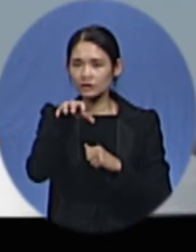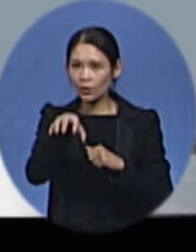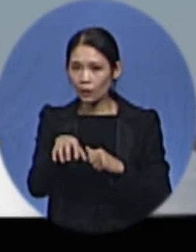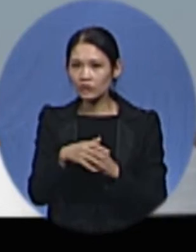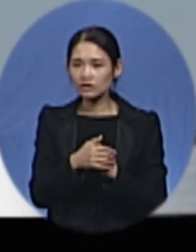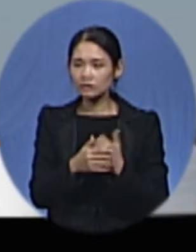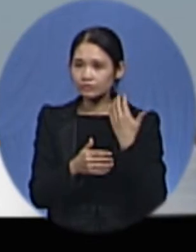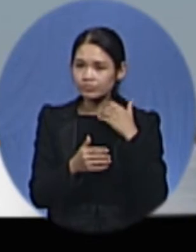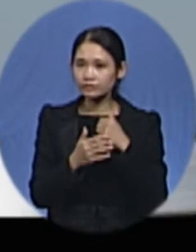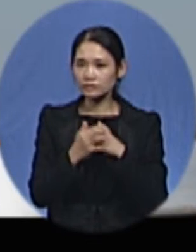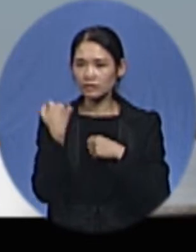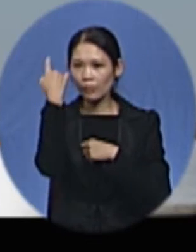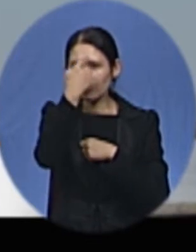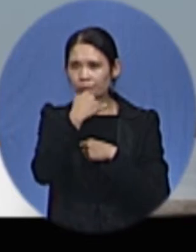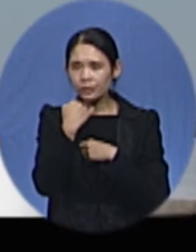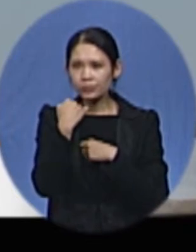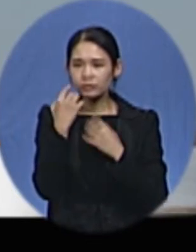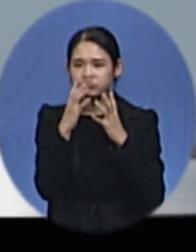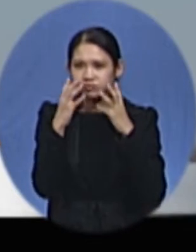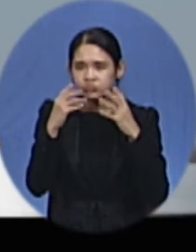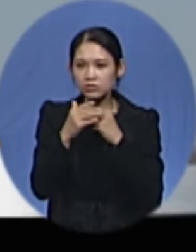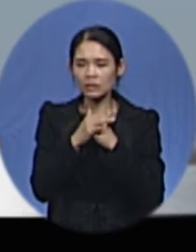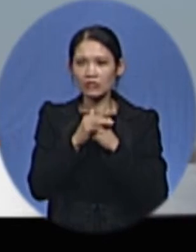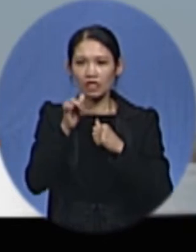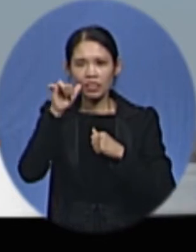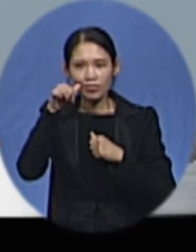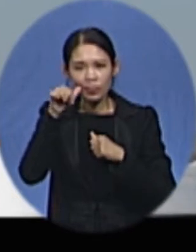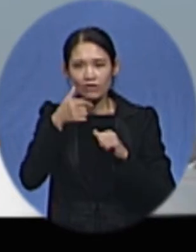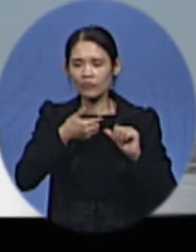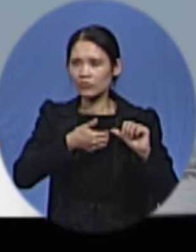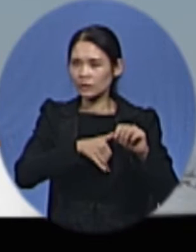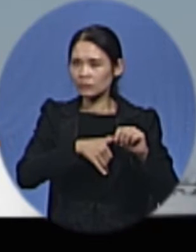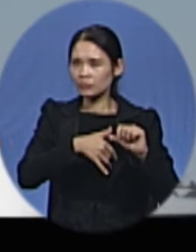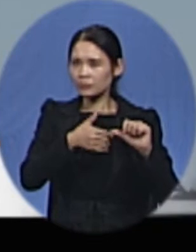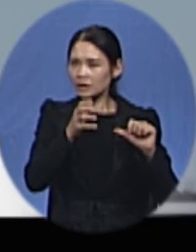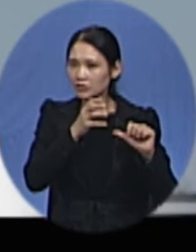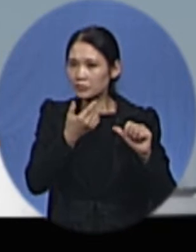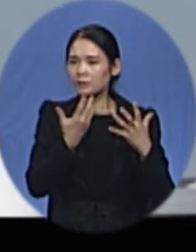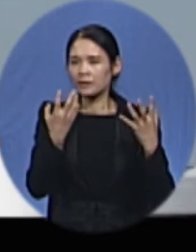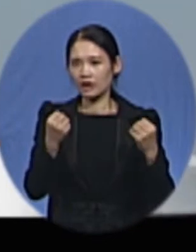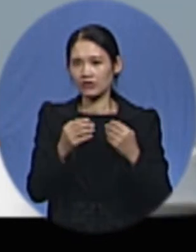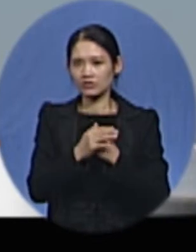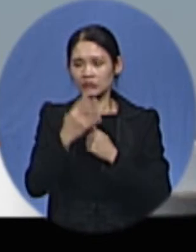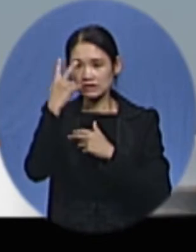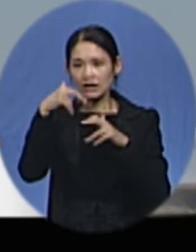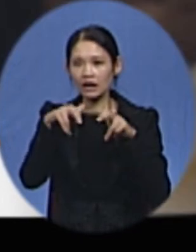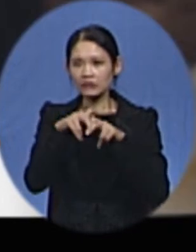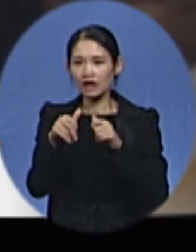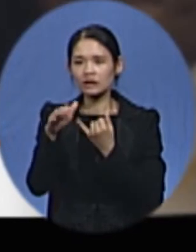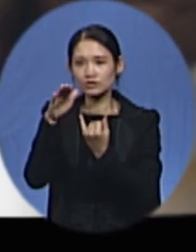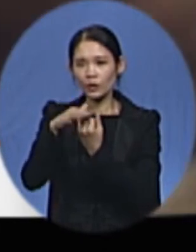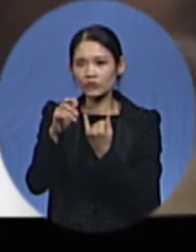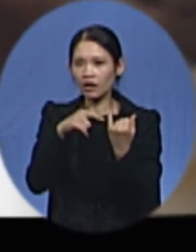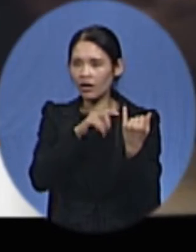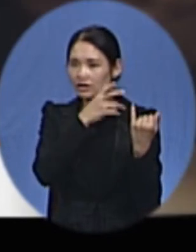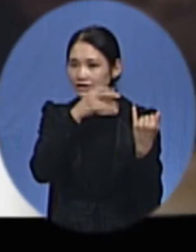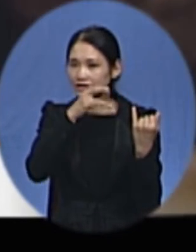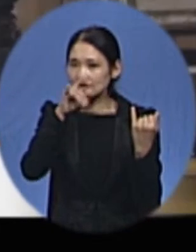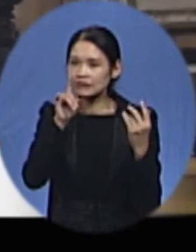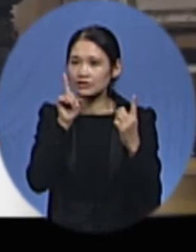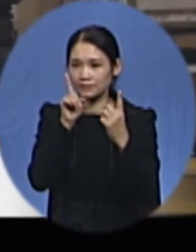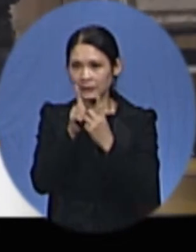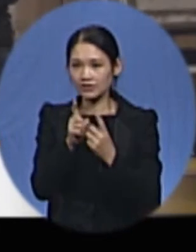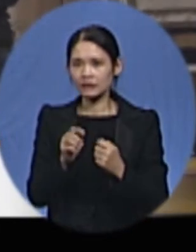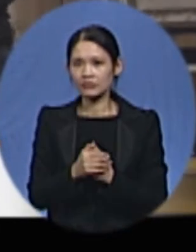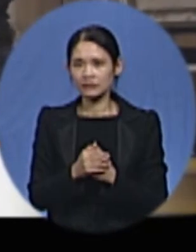그곳에서도 자신의 외모 때문에 여전히 놀림을 받으며 지내던 톰은 시각장애인 소녀 릴리를 만나게 되는데